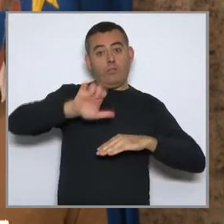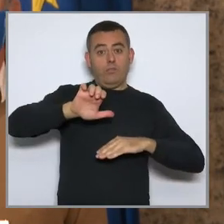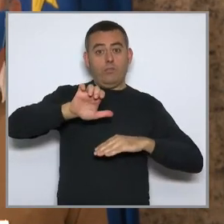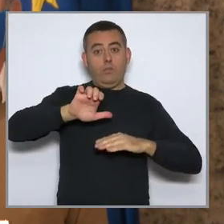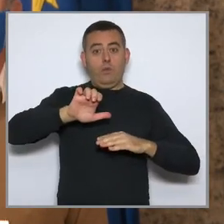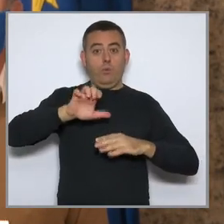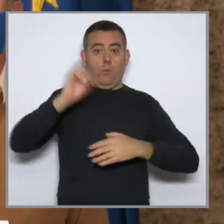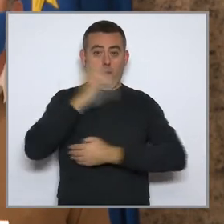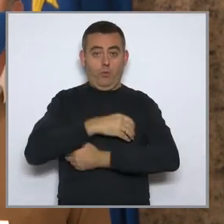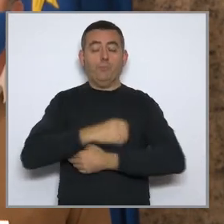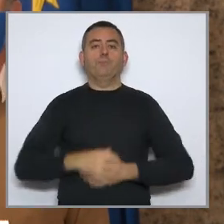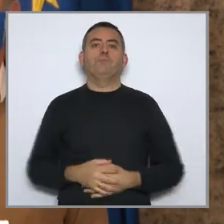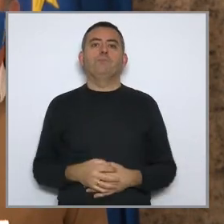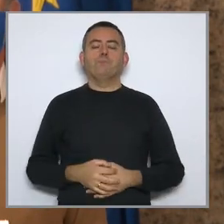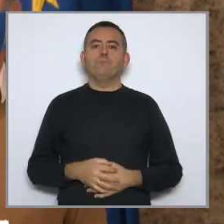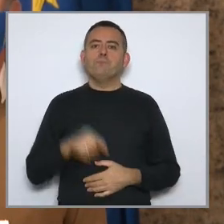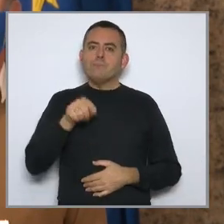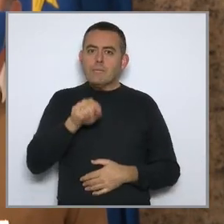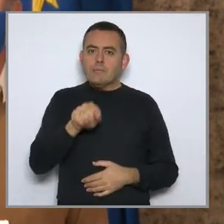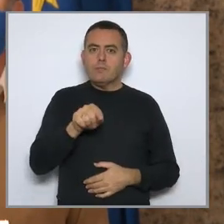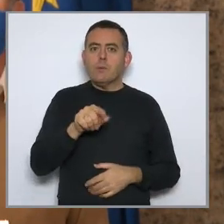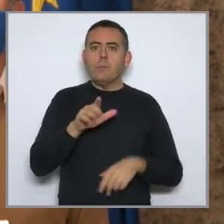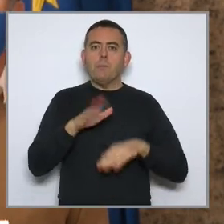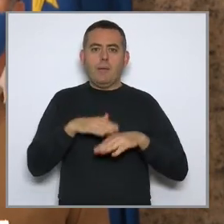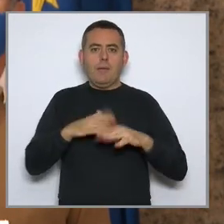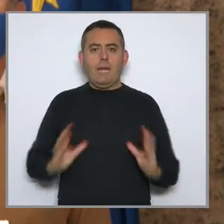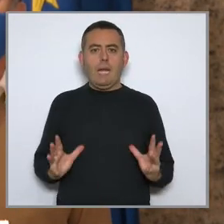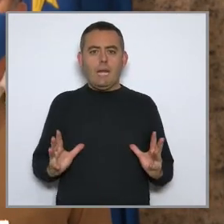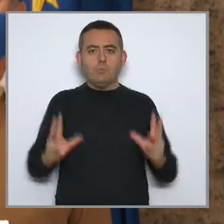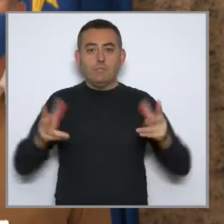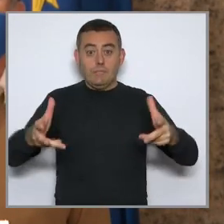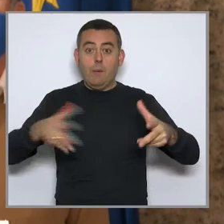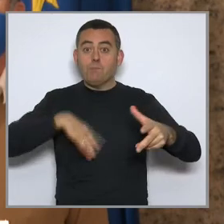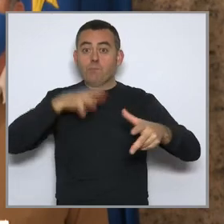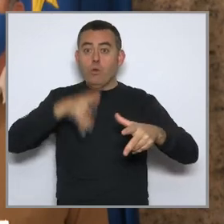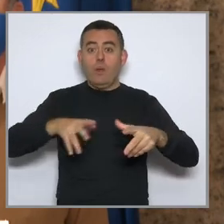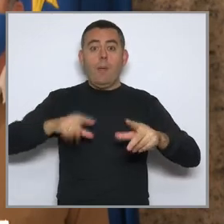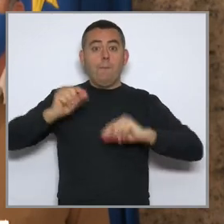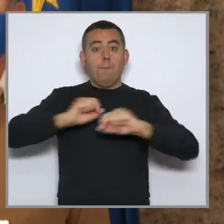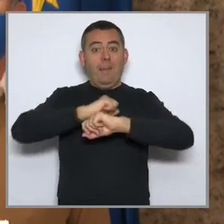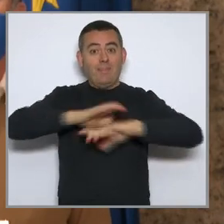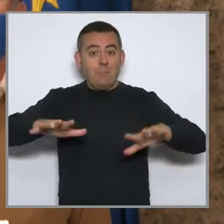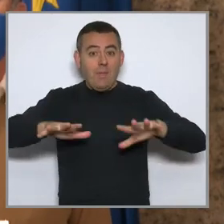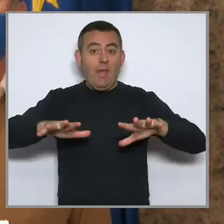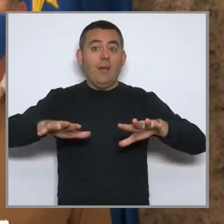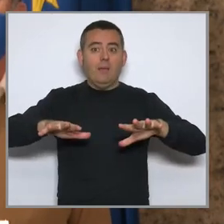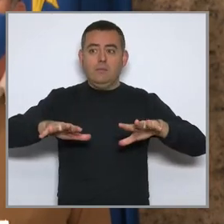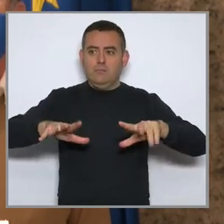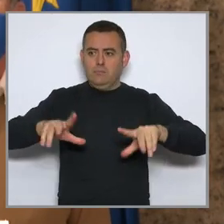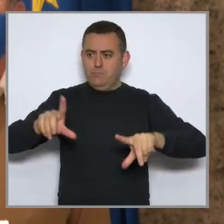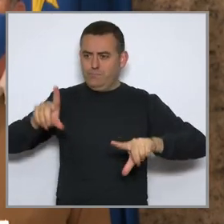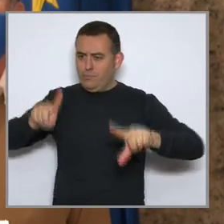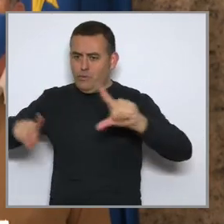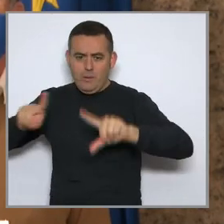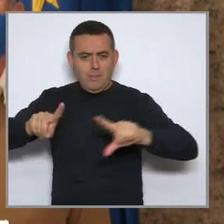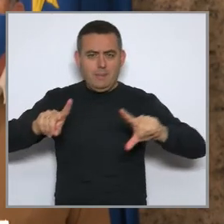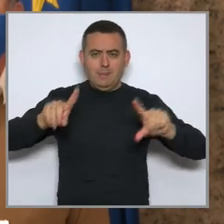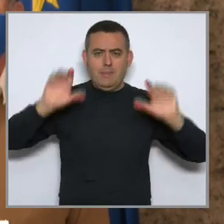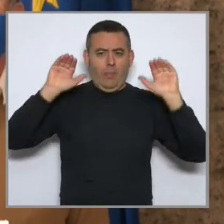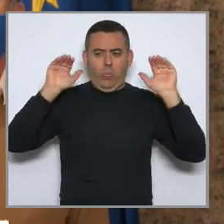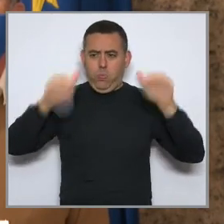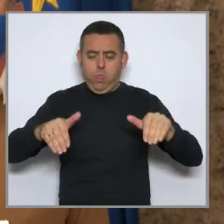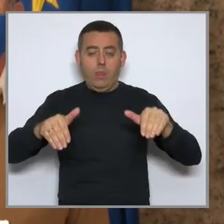tal de donar resposta al que ha estat les conseqüències de la pandèmia. Per tant, fonamentalment va tindre